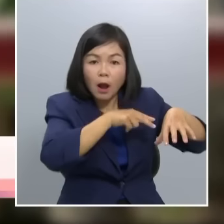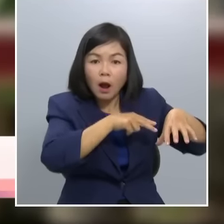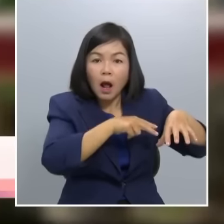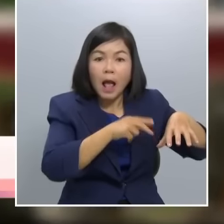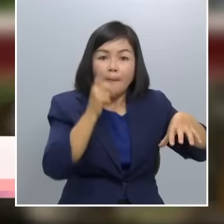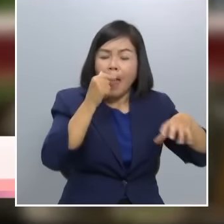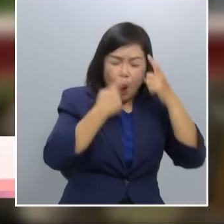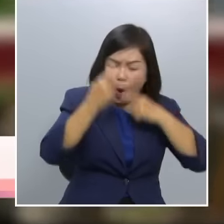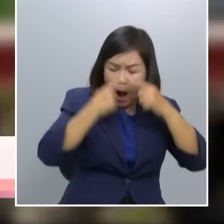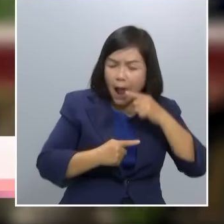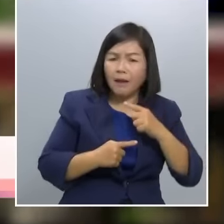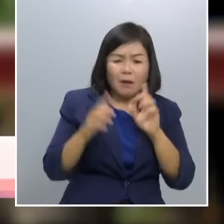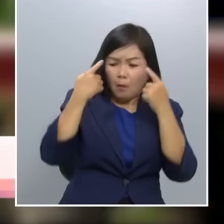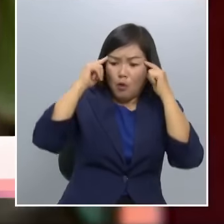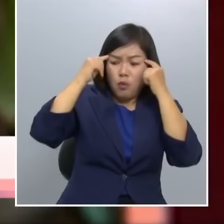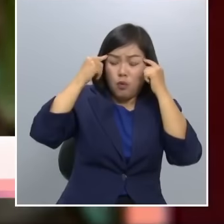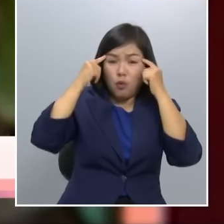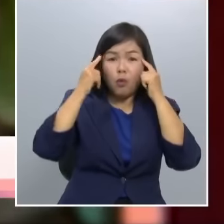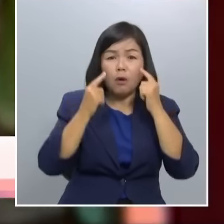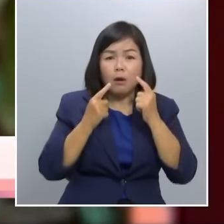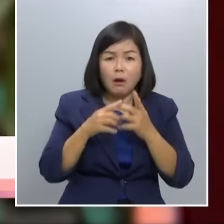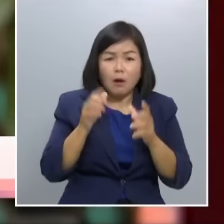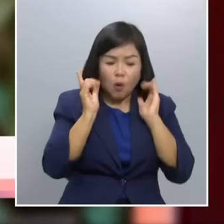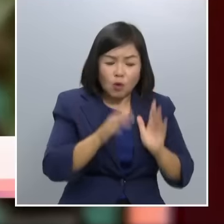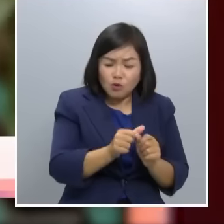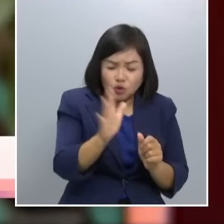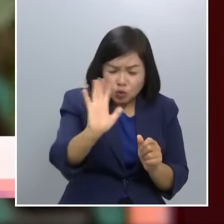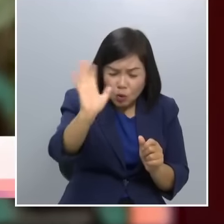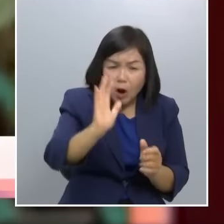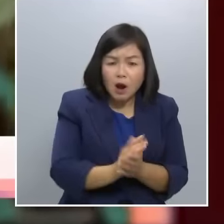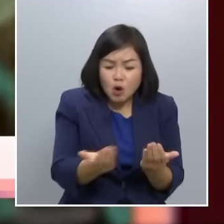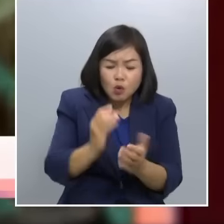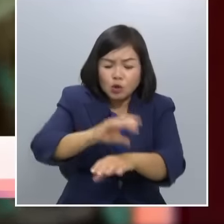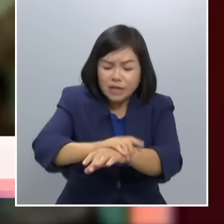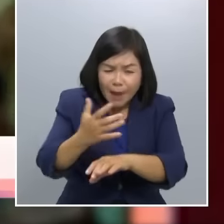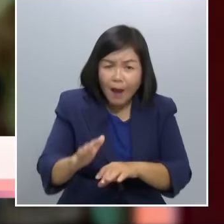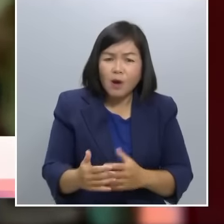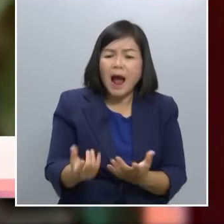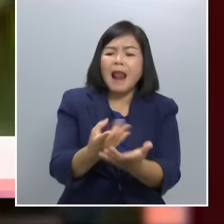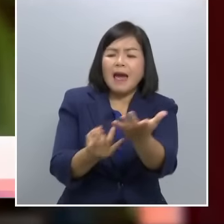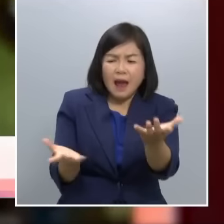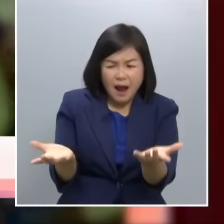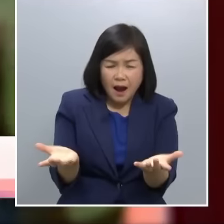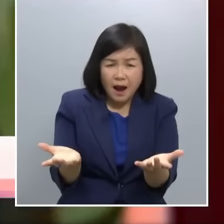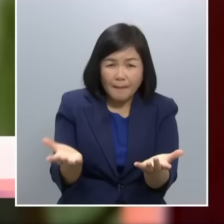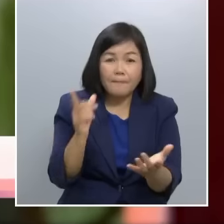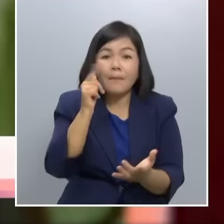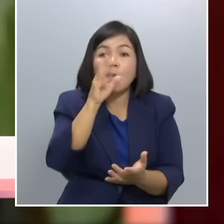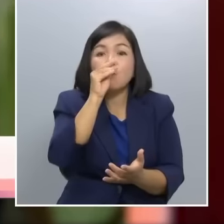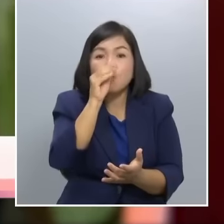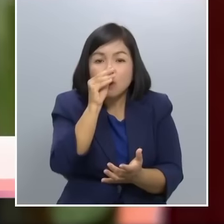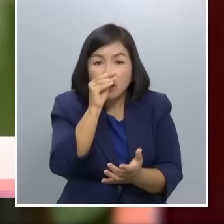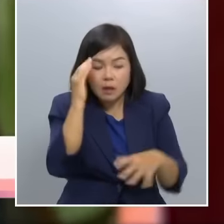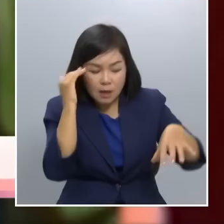โวยวายครับบอกฉันไม่รู้เรื่องไม่มีใครอยู่แล้วลูกฉันก็ถูกจับจะมาอะไรนักหนานี่นะฮะ